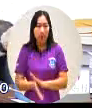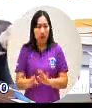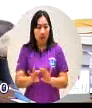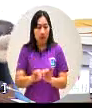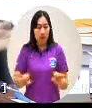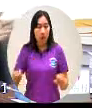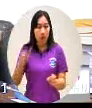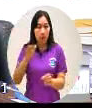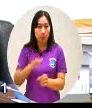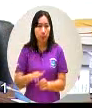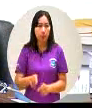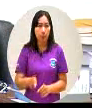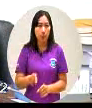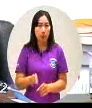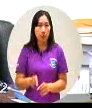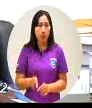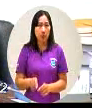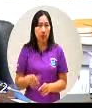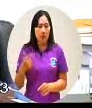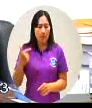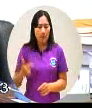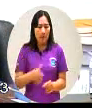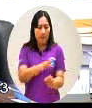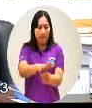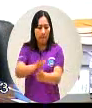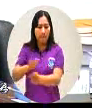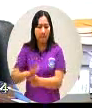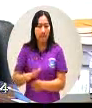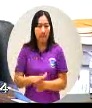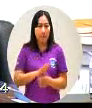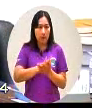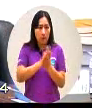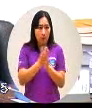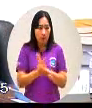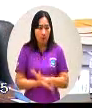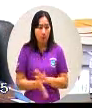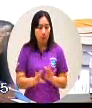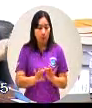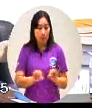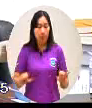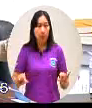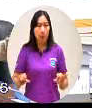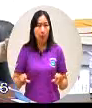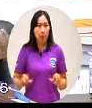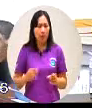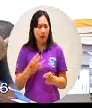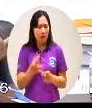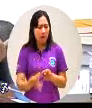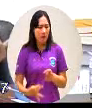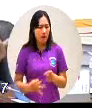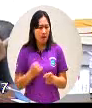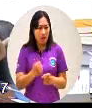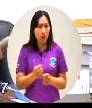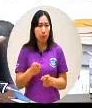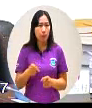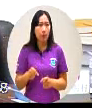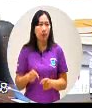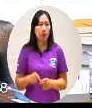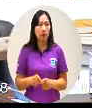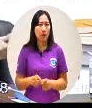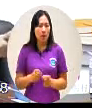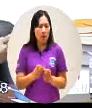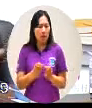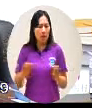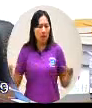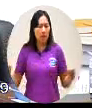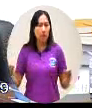退出，所以讲慢慢啊填填到已经安尼啊，这已经是几廿年啊吼，啊门面。小看有一个形啊，但是内